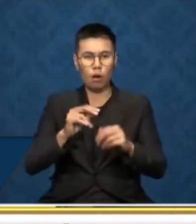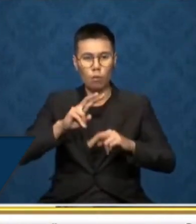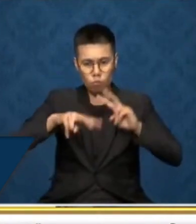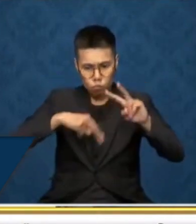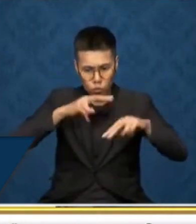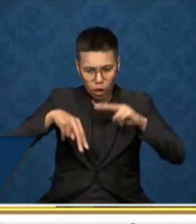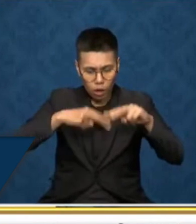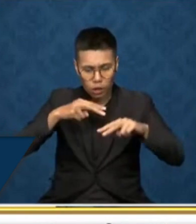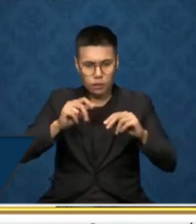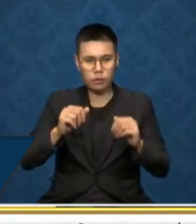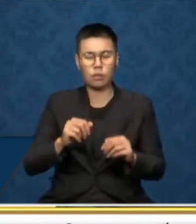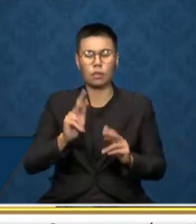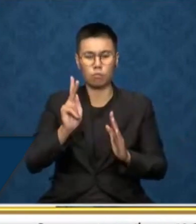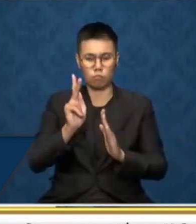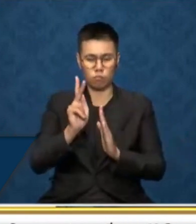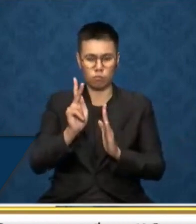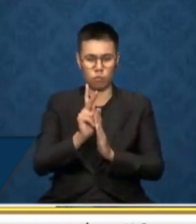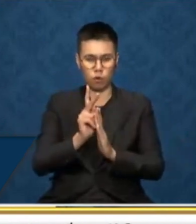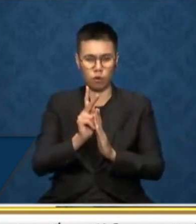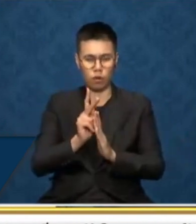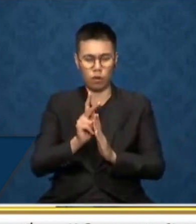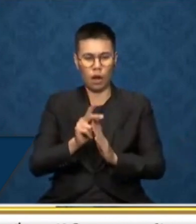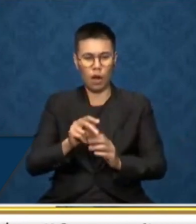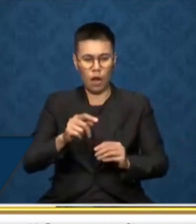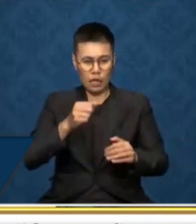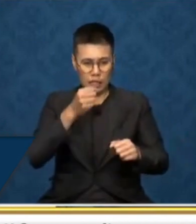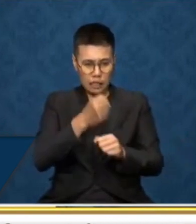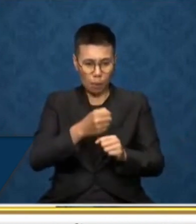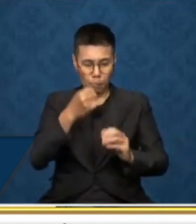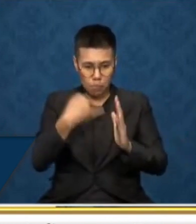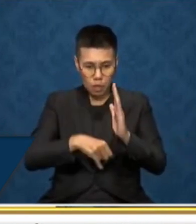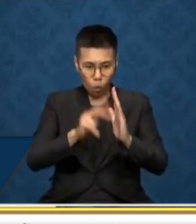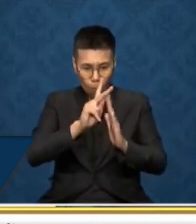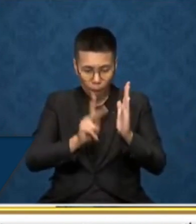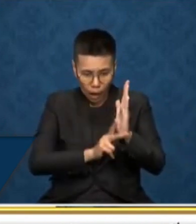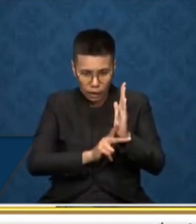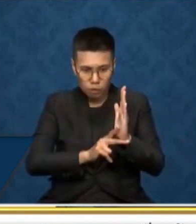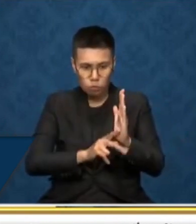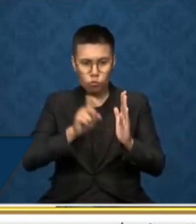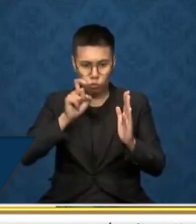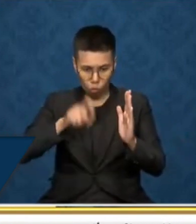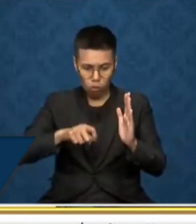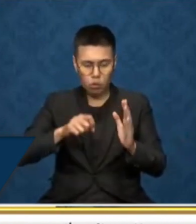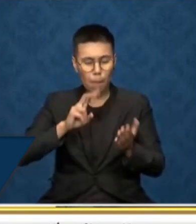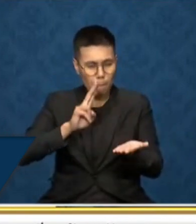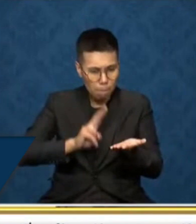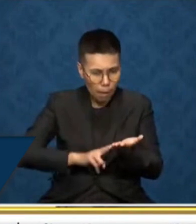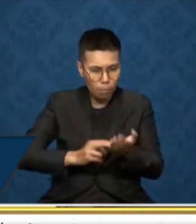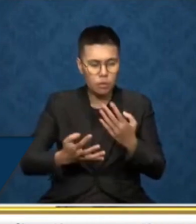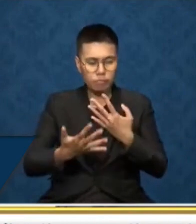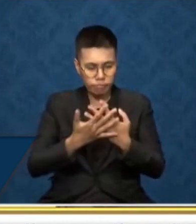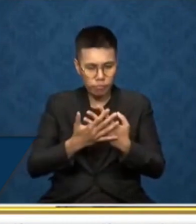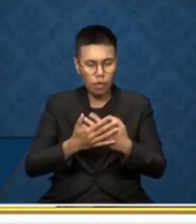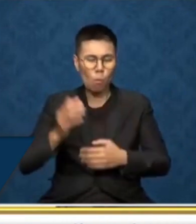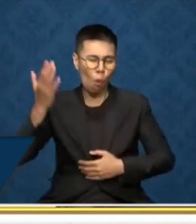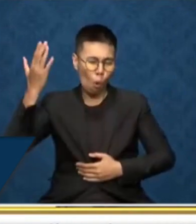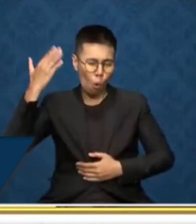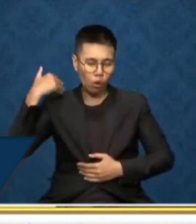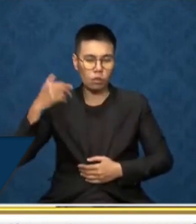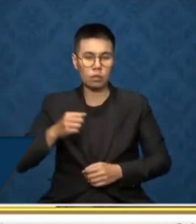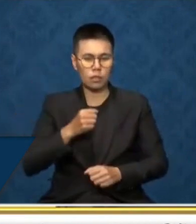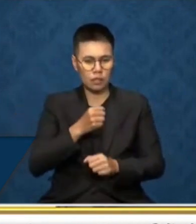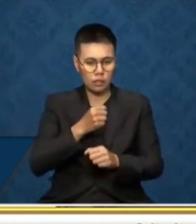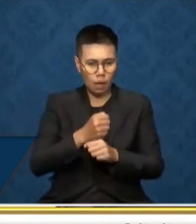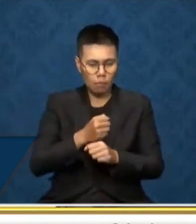องรวมถึงการกำหนดบทลงโทษที่เหมาะสมสอดคล้องกับโทษที่ได้รับที่ผ่านมาครับท่านประธานครับโทษ